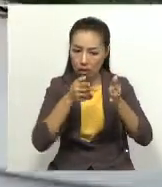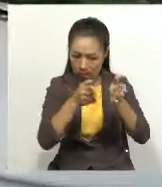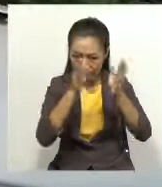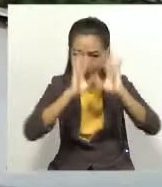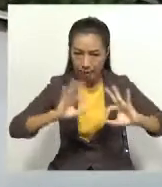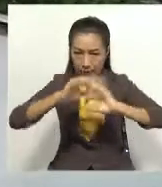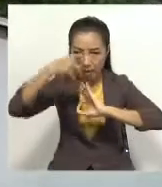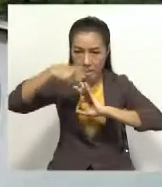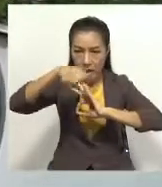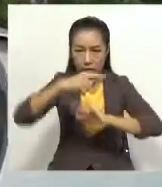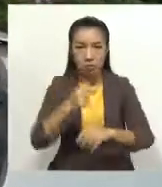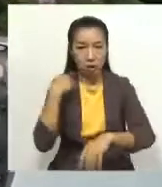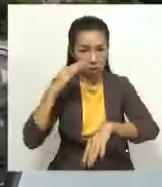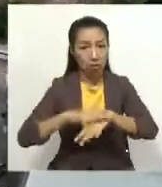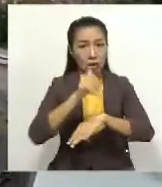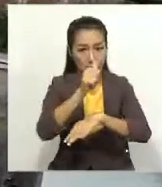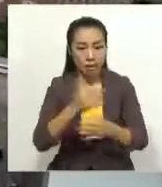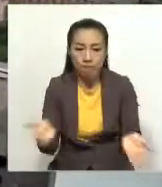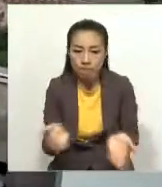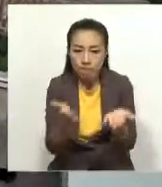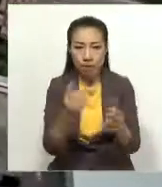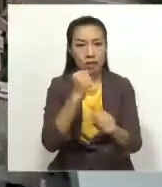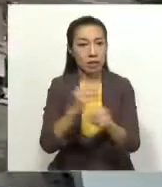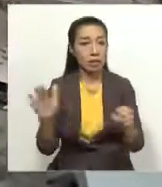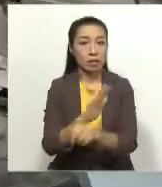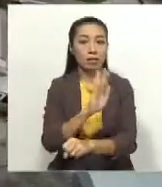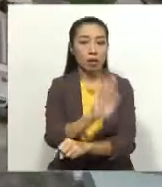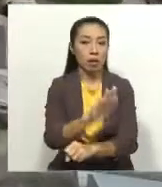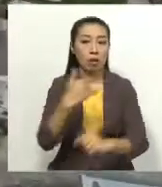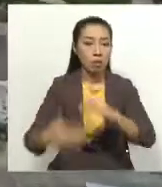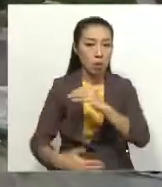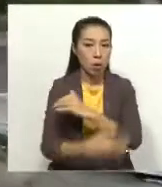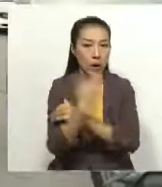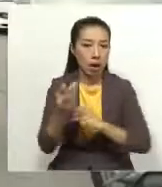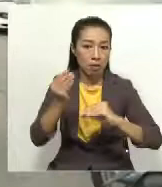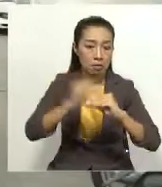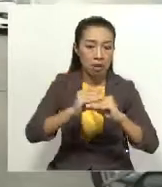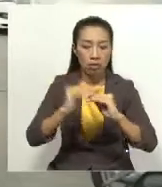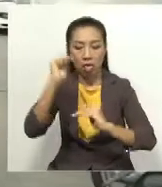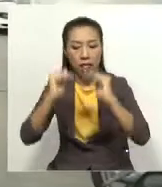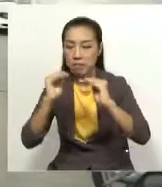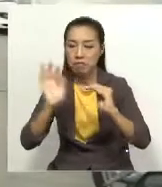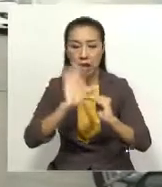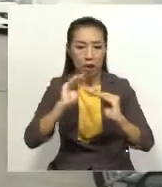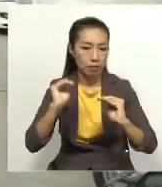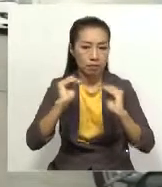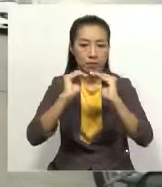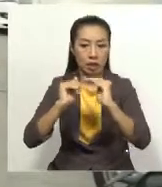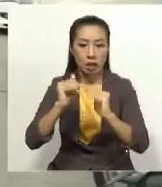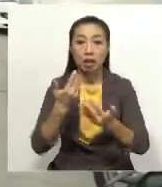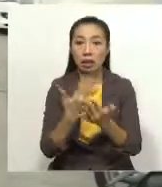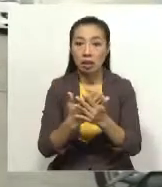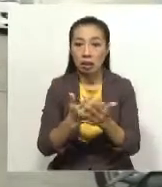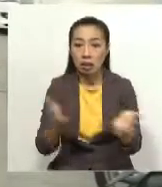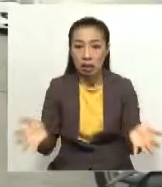งต้องผลักดันให้สามารถใช้ได้อย่างเต็มเม็ดเต็มหน่วยเพิ่มโอกาสลดความเหลื่อมล้ำกระจายรายได้อย่างต่อเนื่